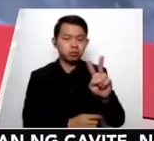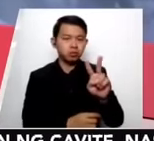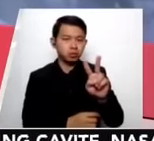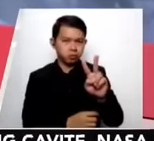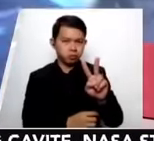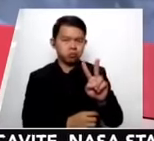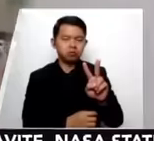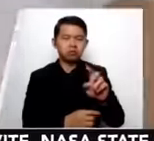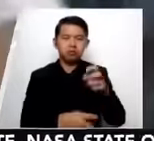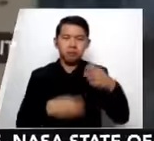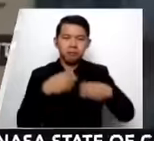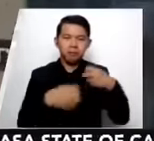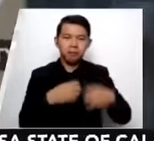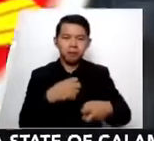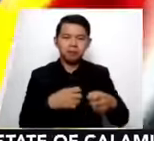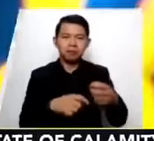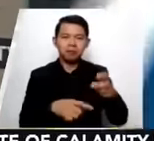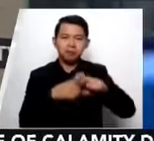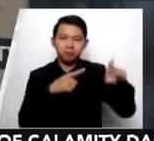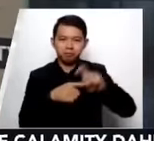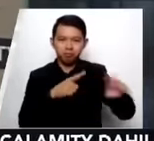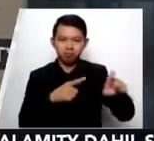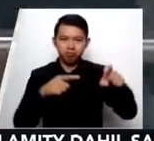Ian Cruz.